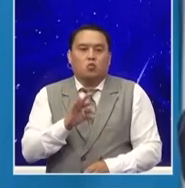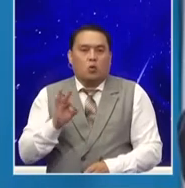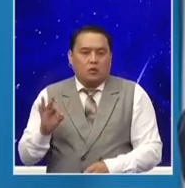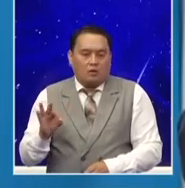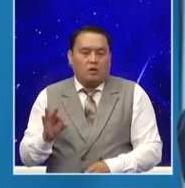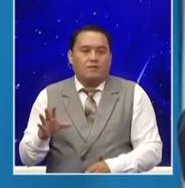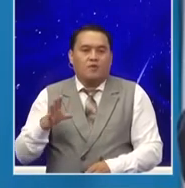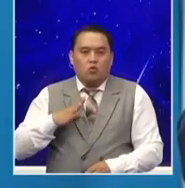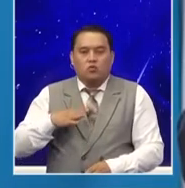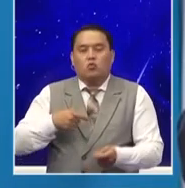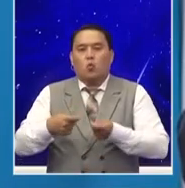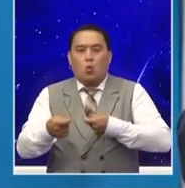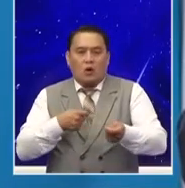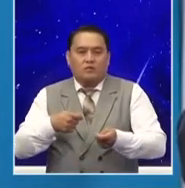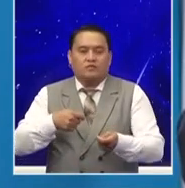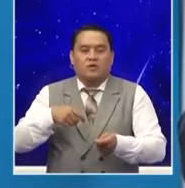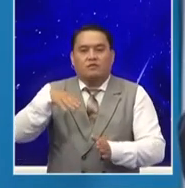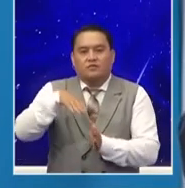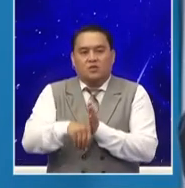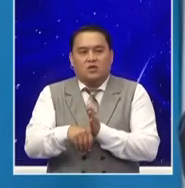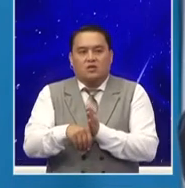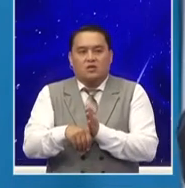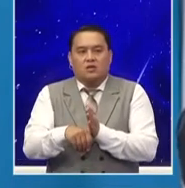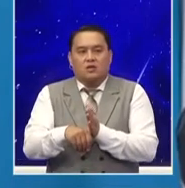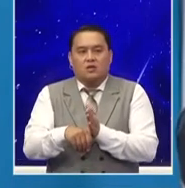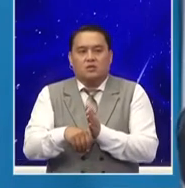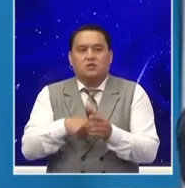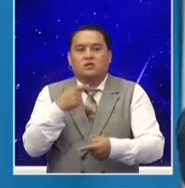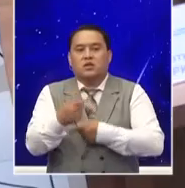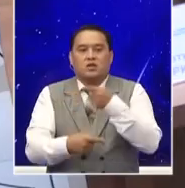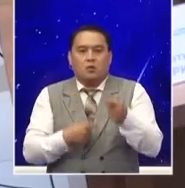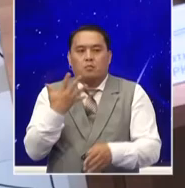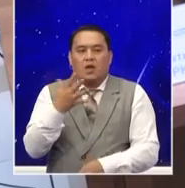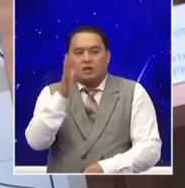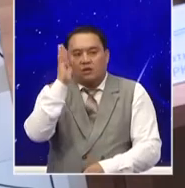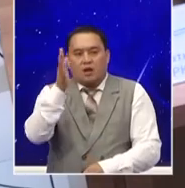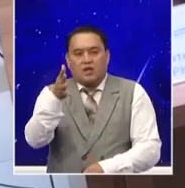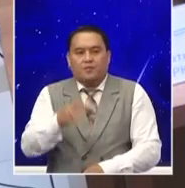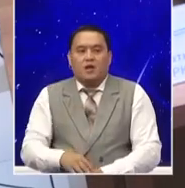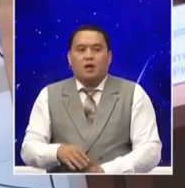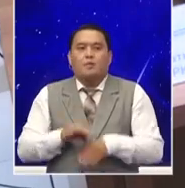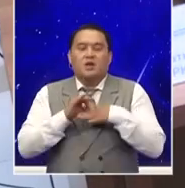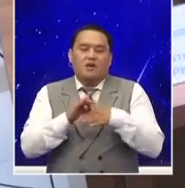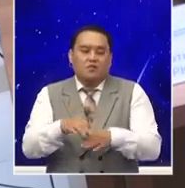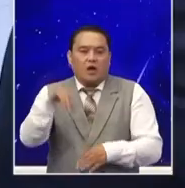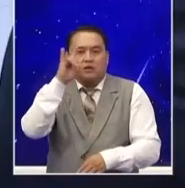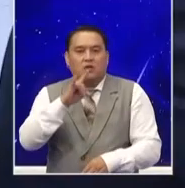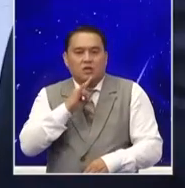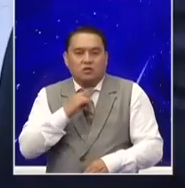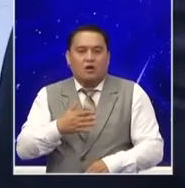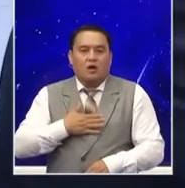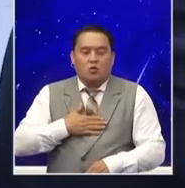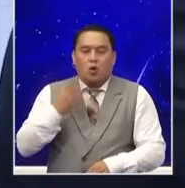и станет руководством к действию нур-отановцев на следующие 5 лет. Праймерис проводится во всех регионах Казахстана, в том числе